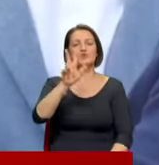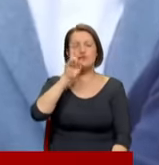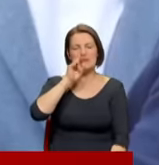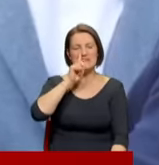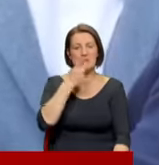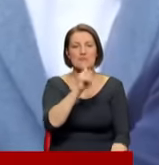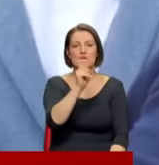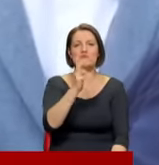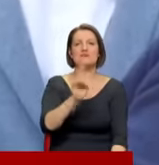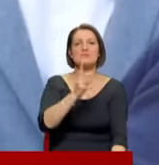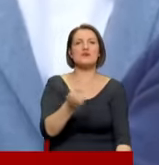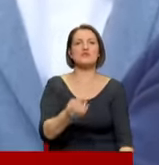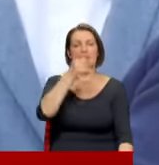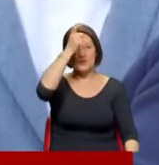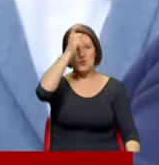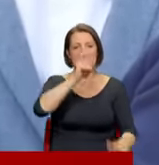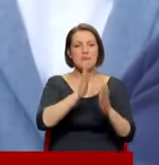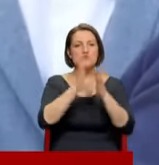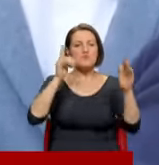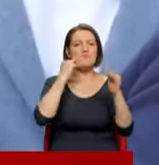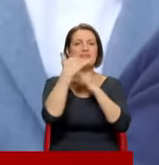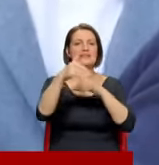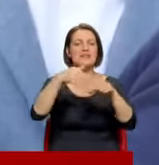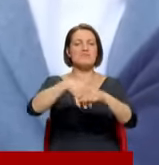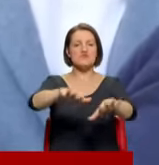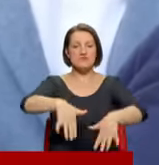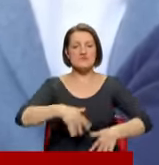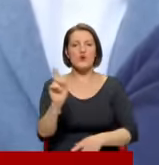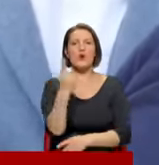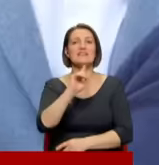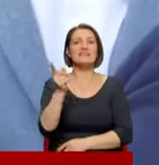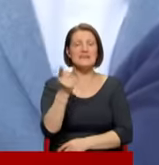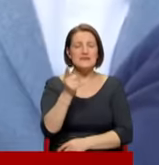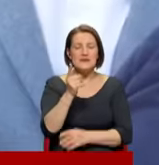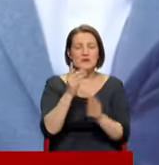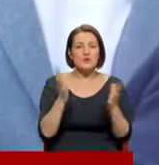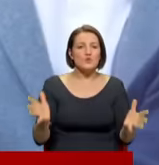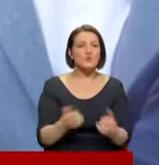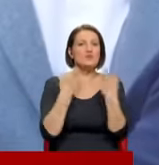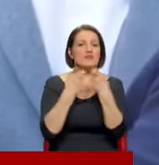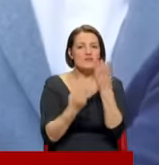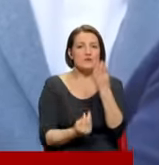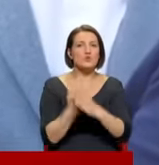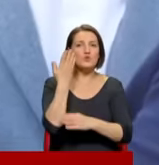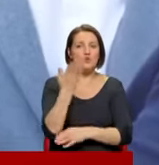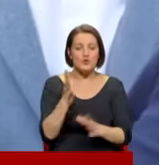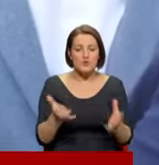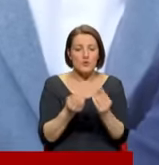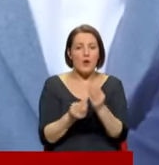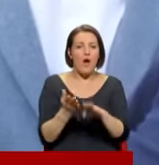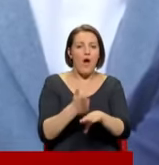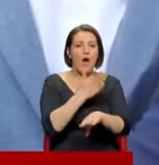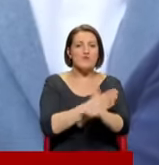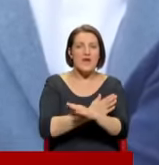Nisan 1920'de kurulan ve Türkiye Büyük Millet Meclisi'nin yönettiği Kurtuluş Savaşı ile kurulmuştur. Kurtulmadan önce bile